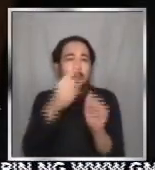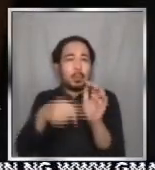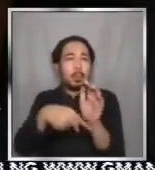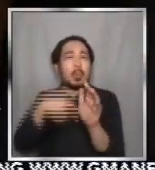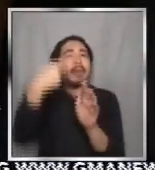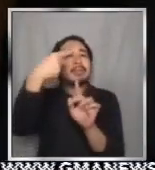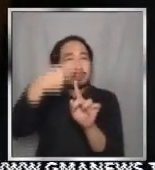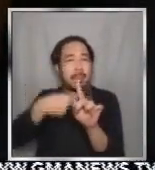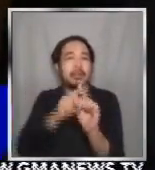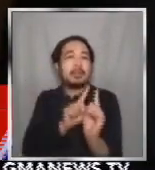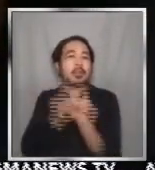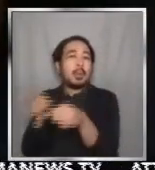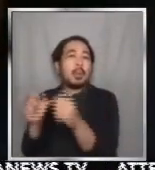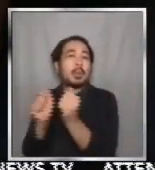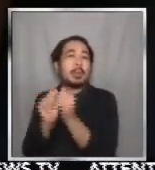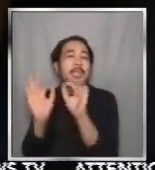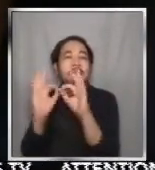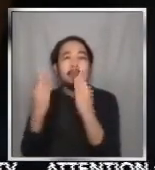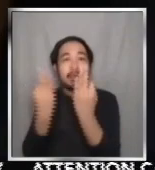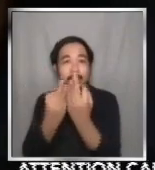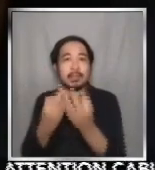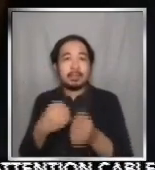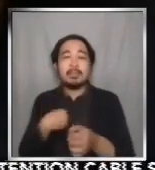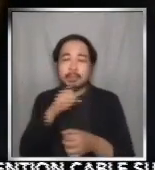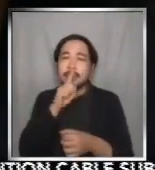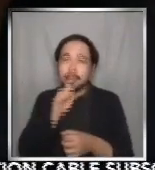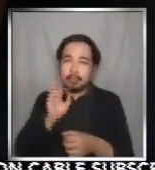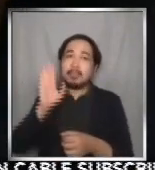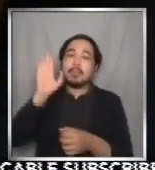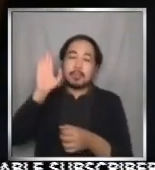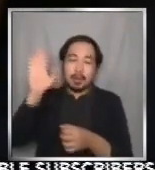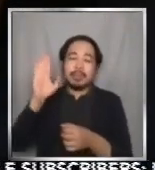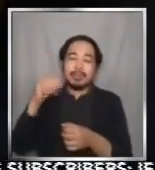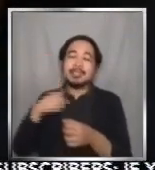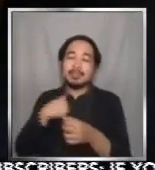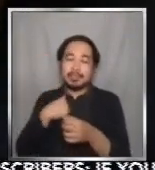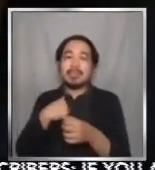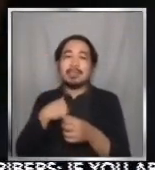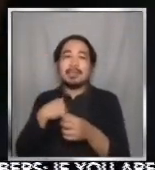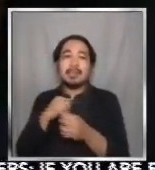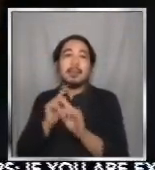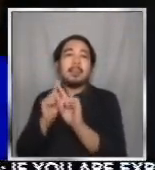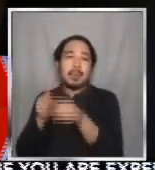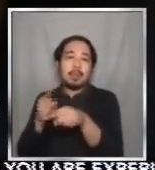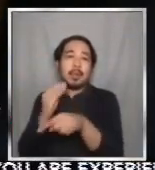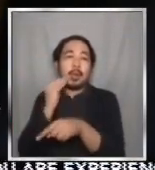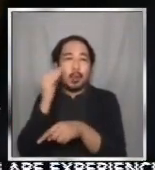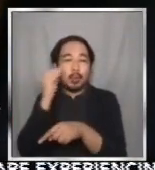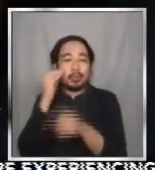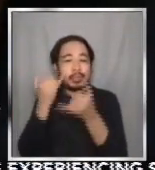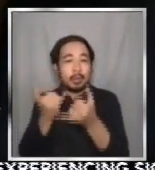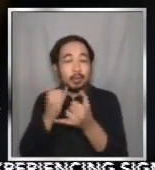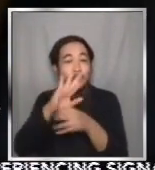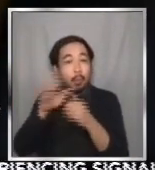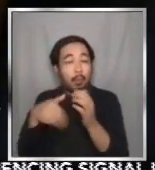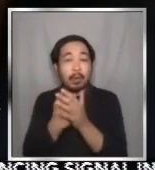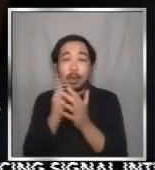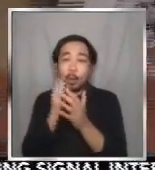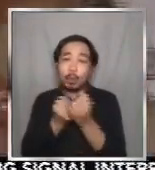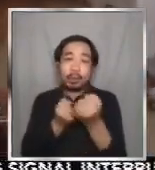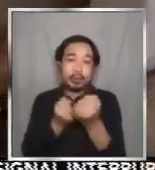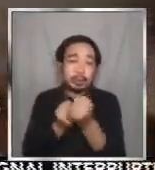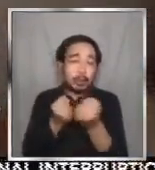Pinapangako ko, nauwi ako. Uwi ako ng buo. Ngayon, kailangan kong sumama, tumulong para matapos ang